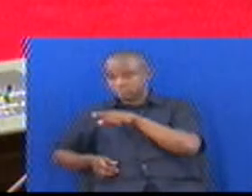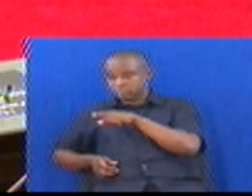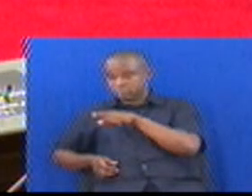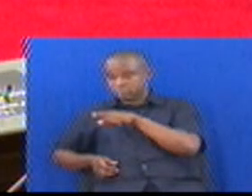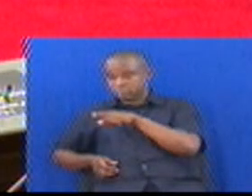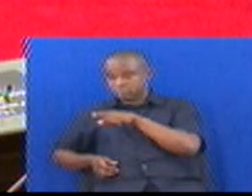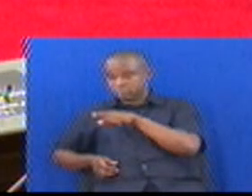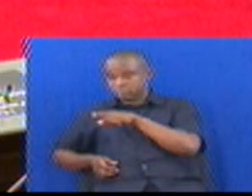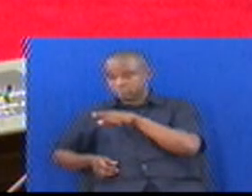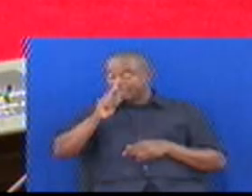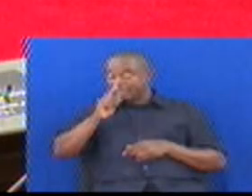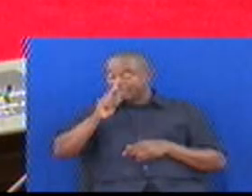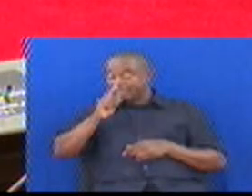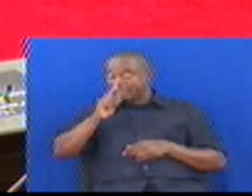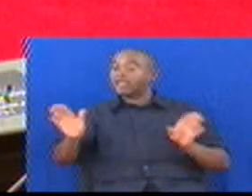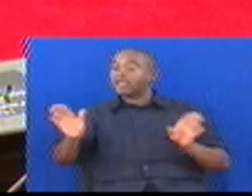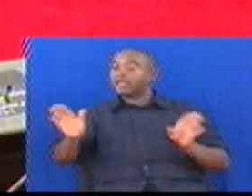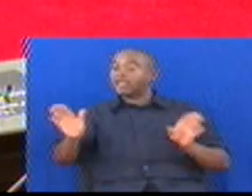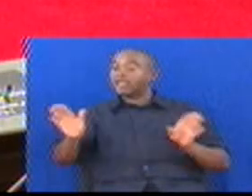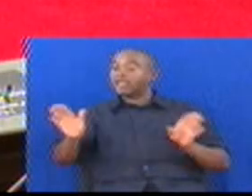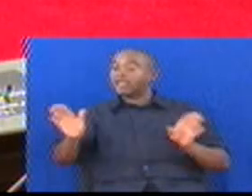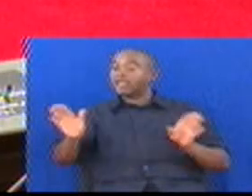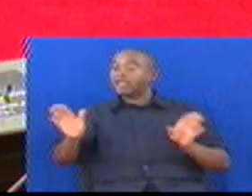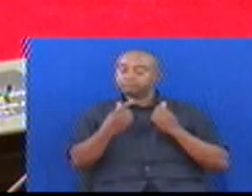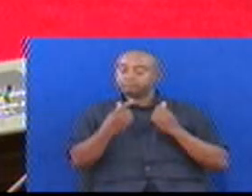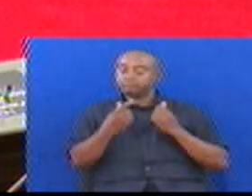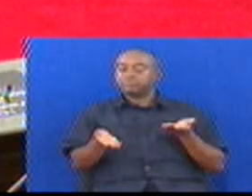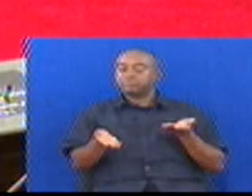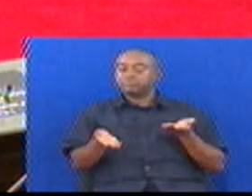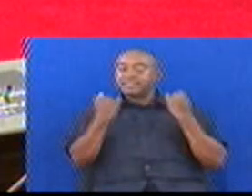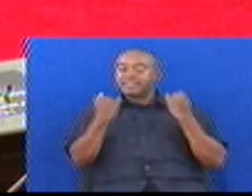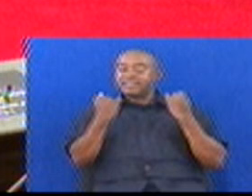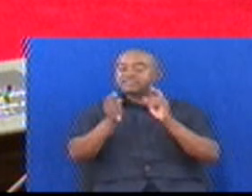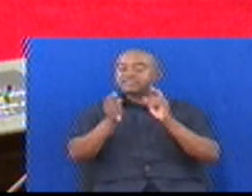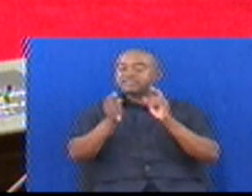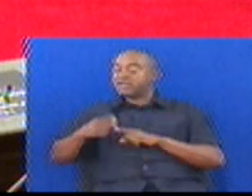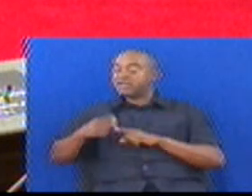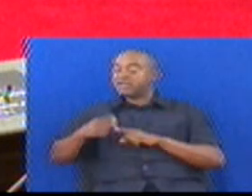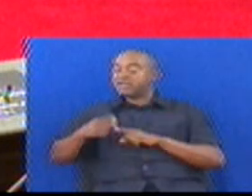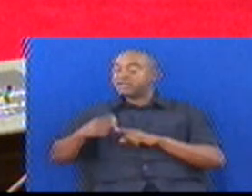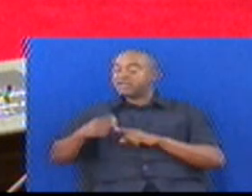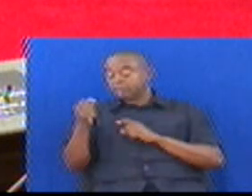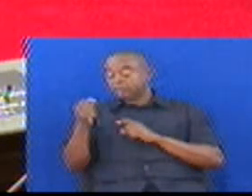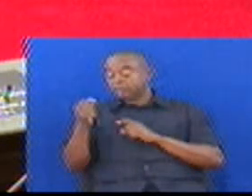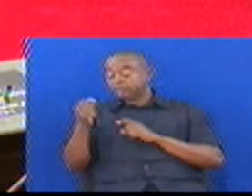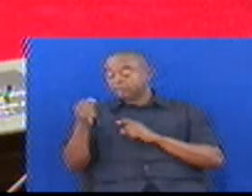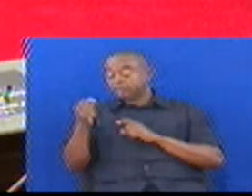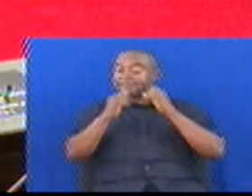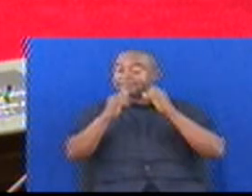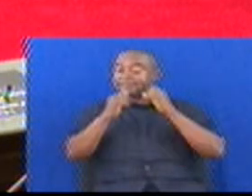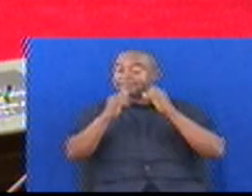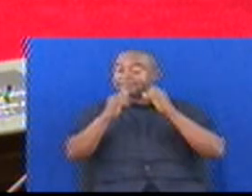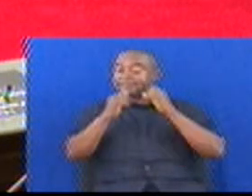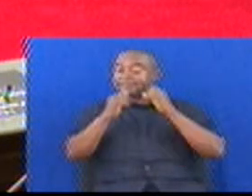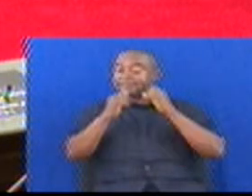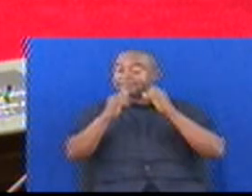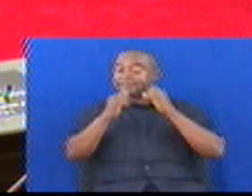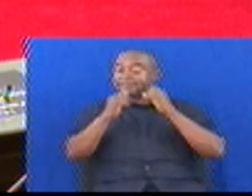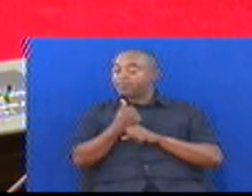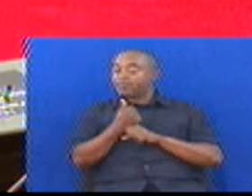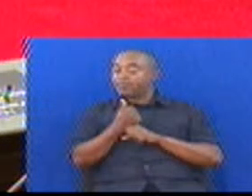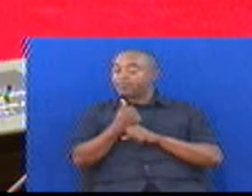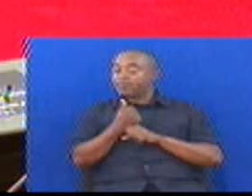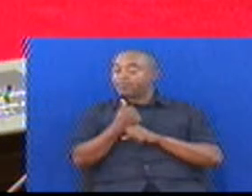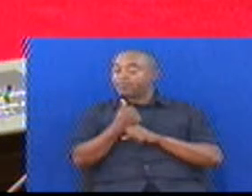Aidha, serikali iko katika mazungumzo na taasisi mbalimbali za fedha za kimataifa ili kupata fedha za kukabiliana